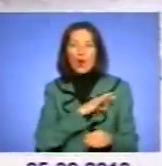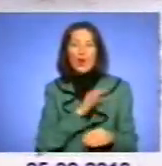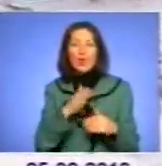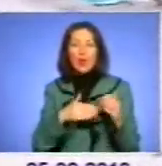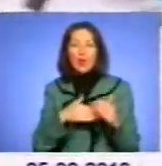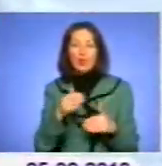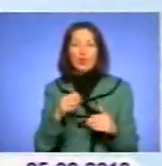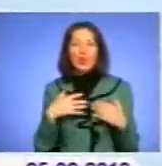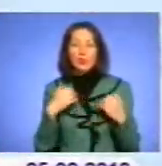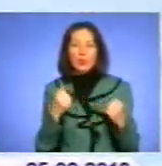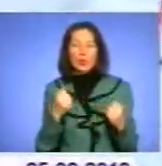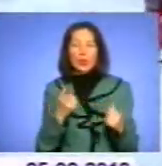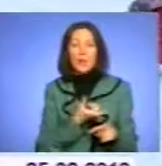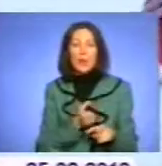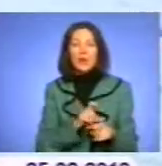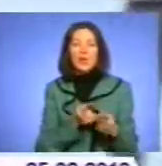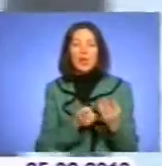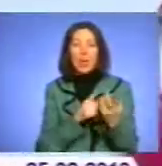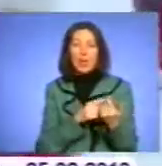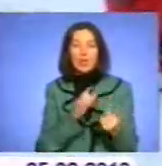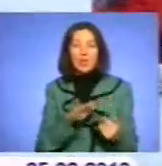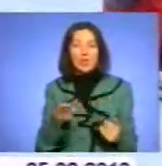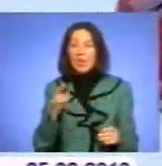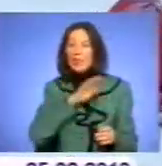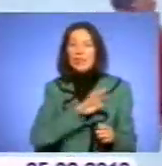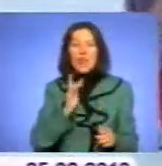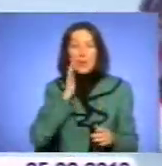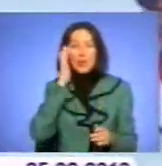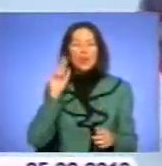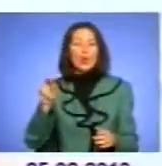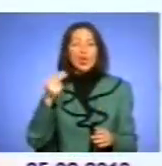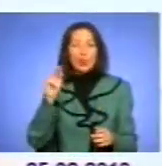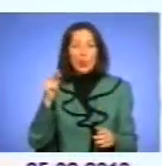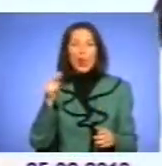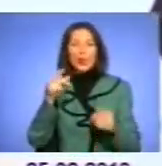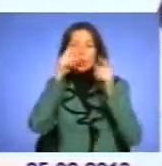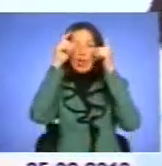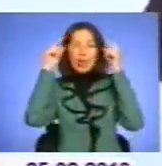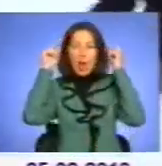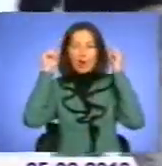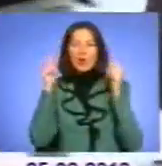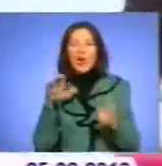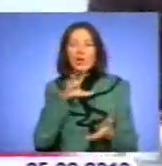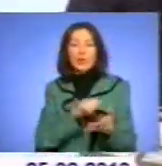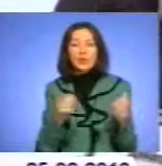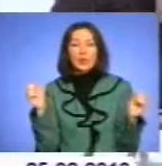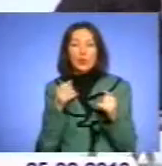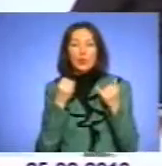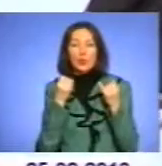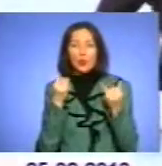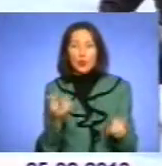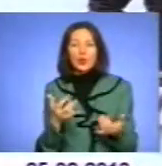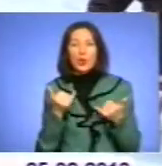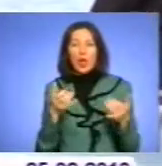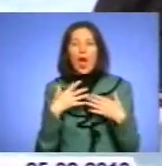спортсмена. Проте переважна більшість дітей не мріє про чемпіонські лаври, а займається фізкультурою просто задля здоров'я